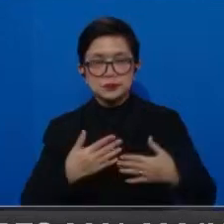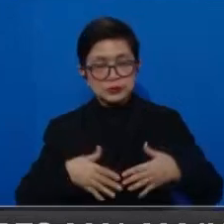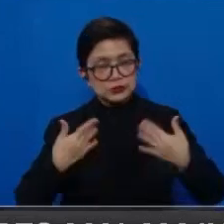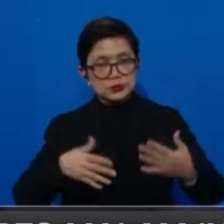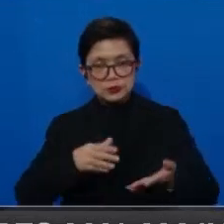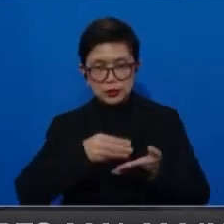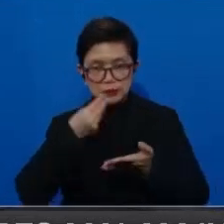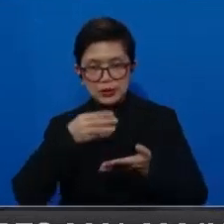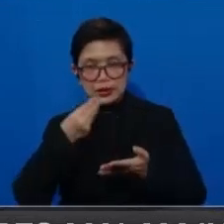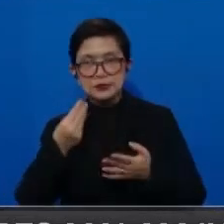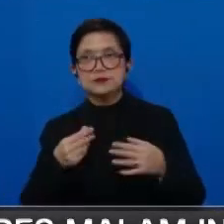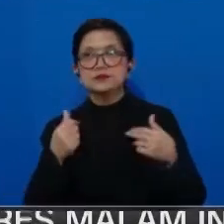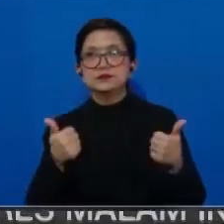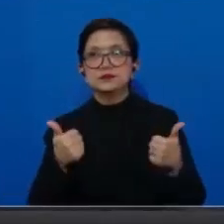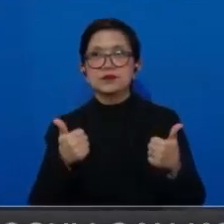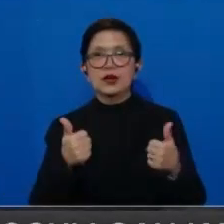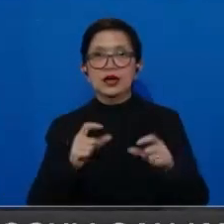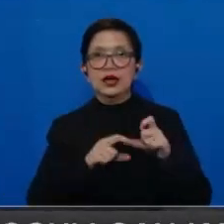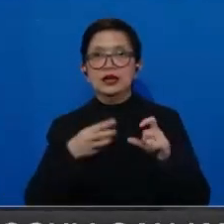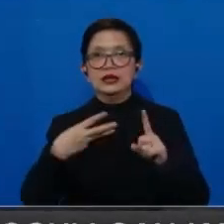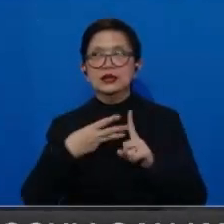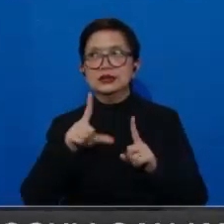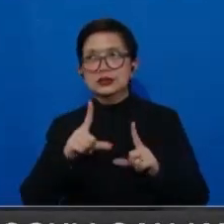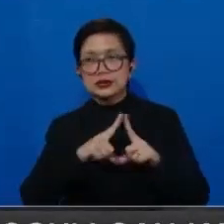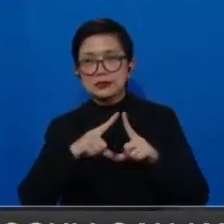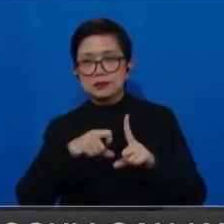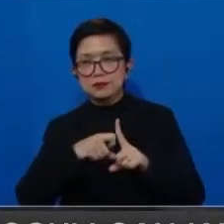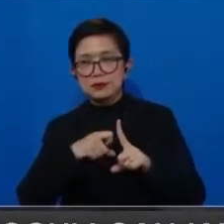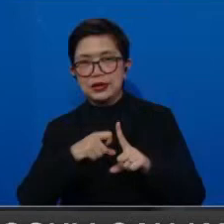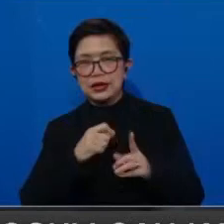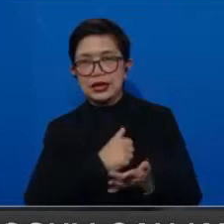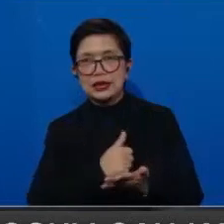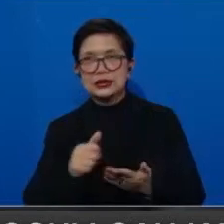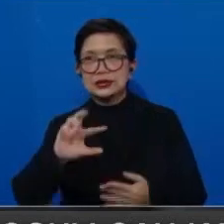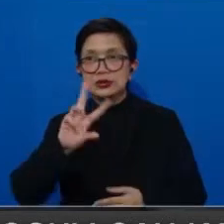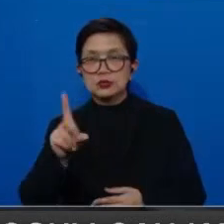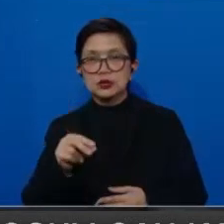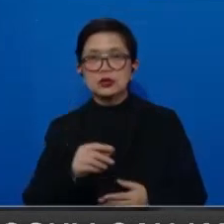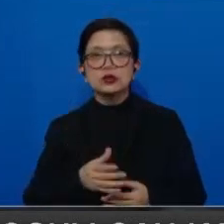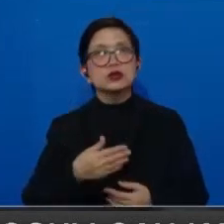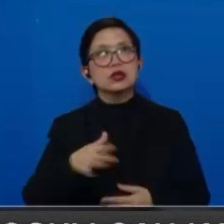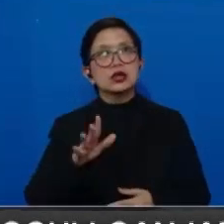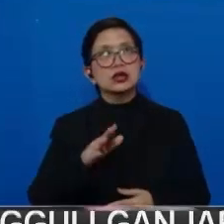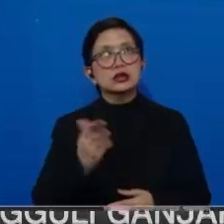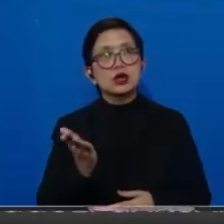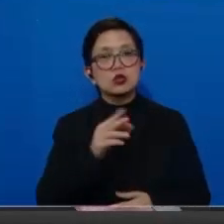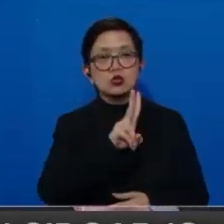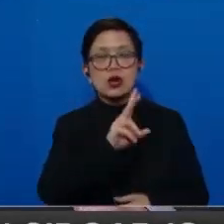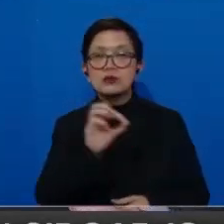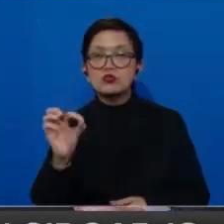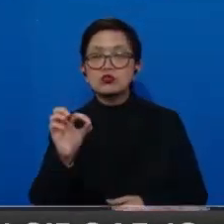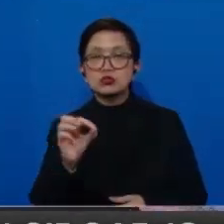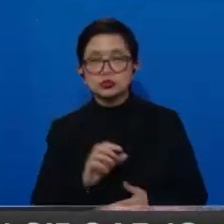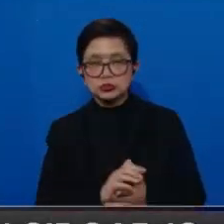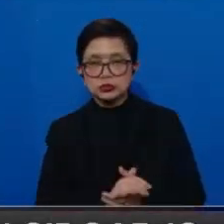Kulineran, siapa yang gak kenal dengan seblak? Makanan khas dari Jawa Barat ini telah tersohor sejak tahun 2000-an. Uniknya, seblak tidak hanya berisi kerupuk, namun